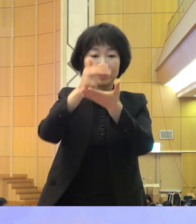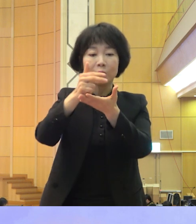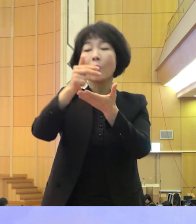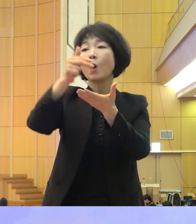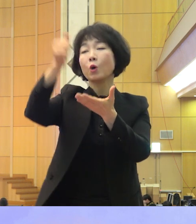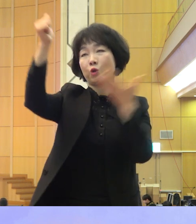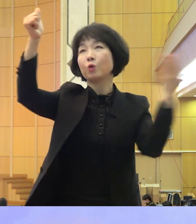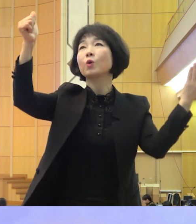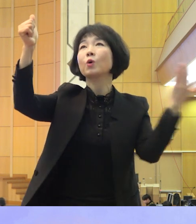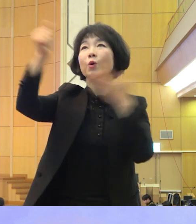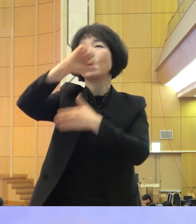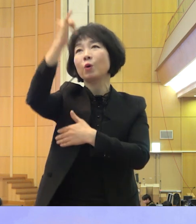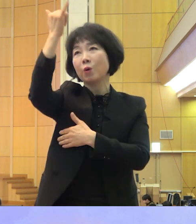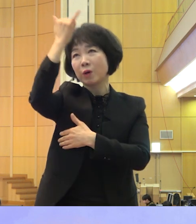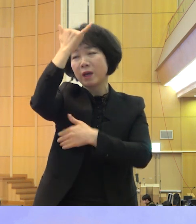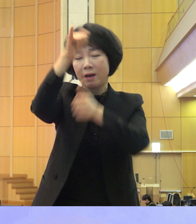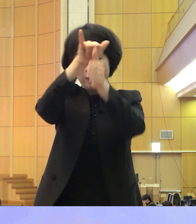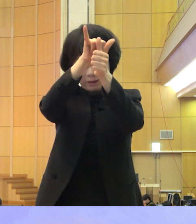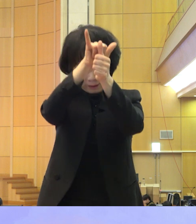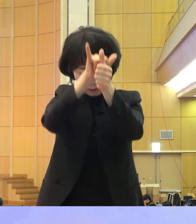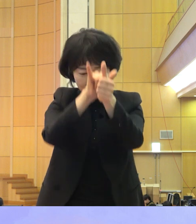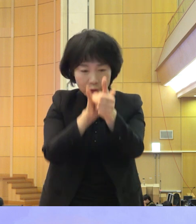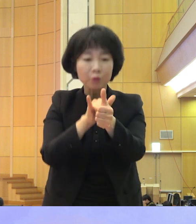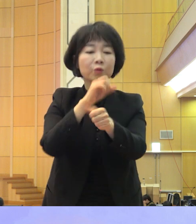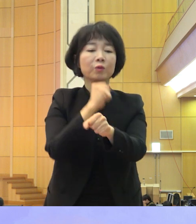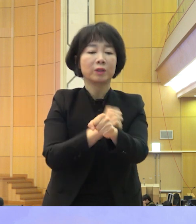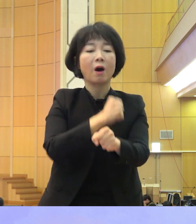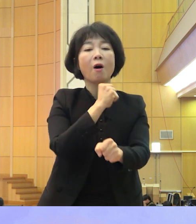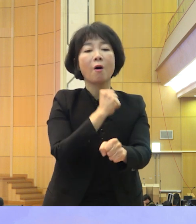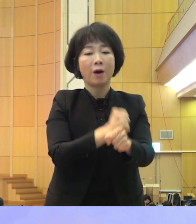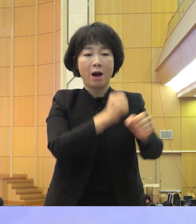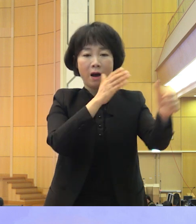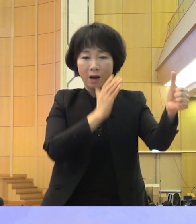사랑은 백성들아 와서 찬송하면서 3절